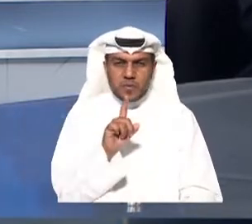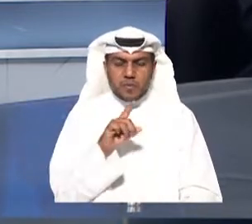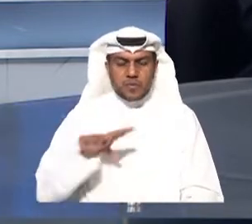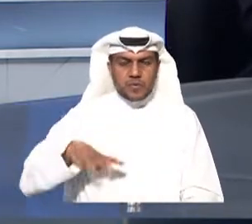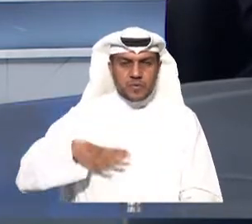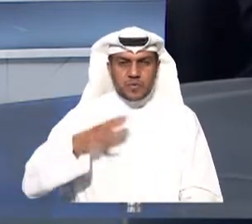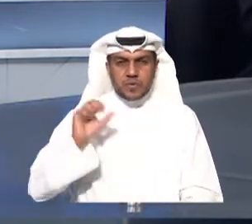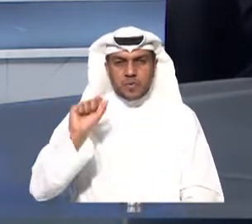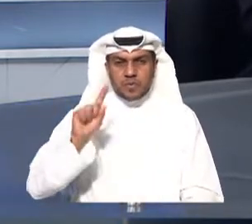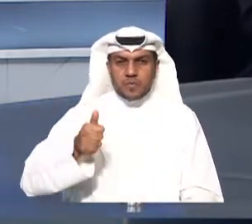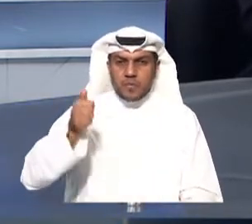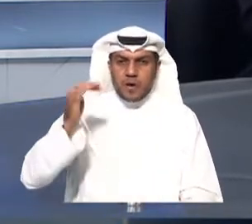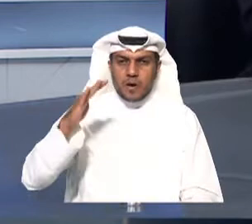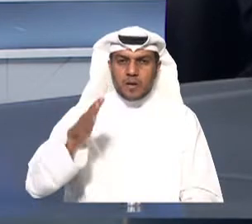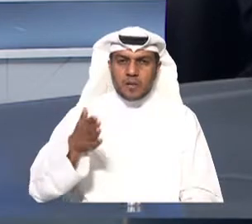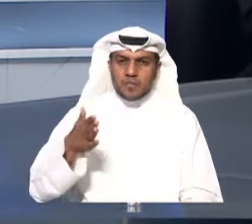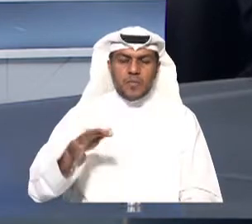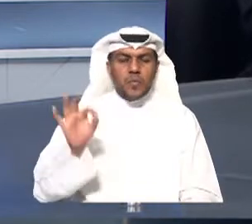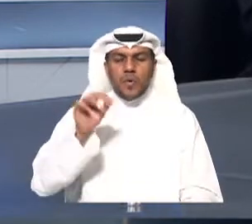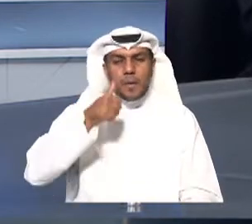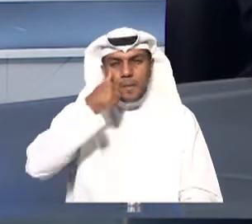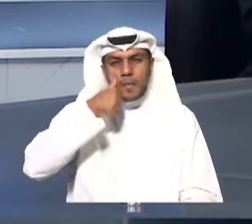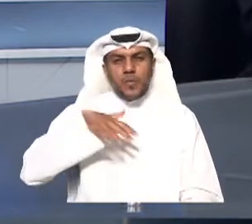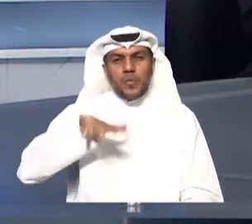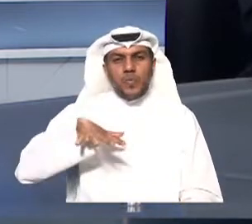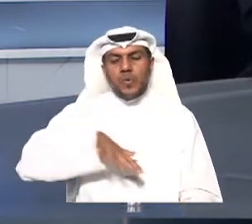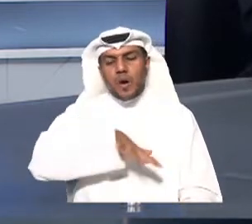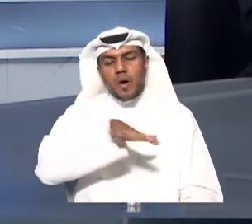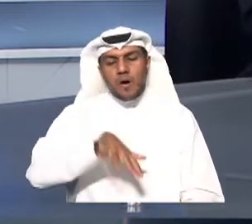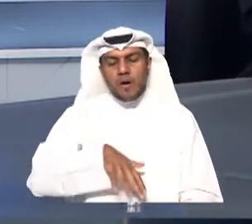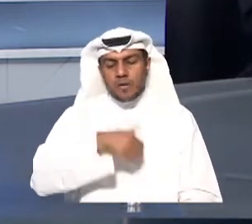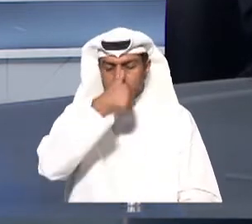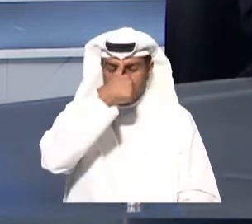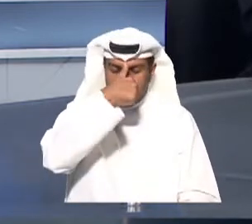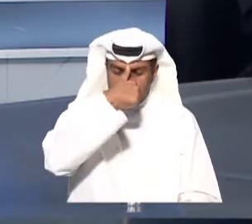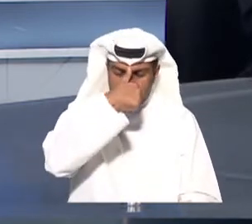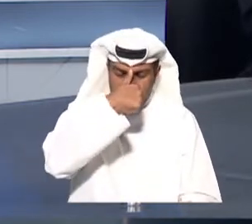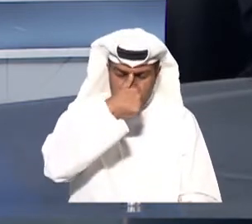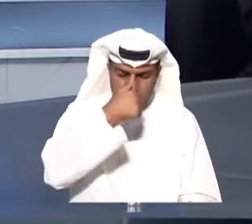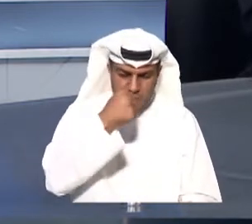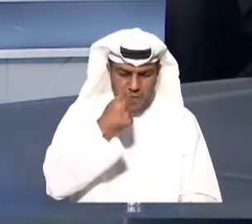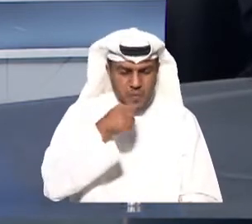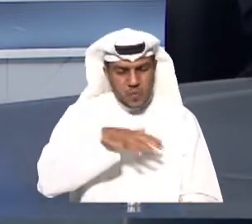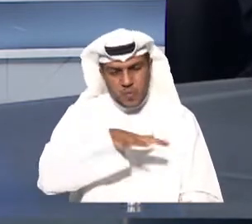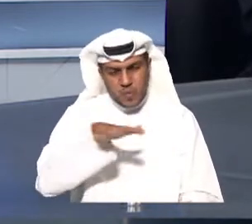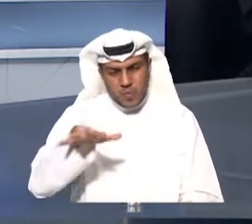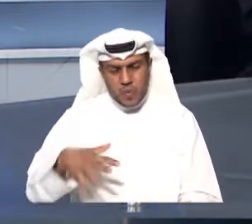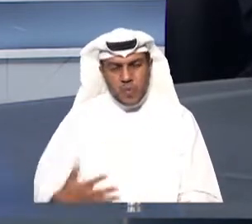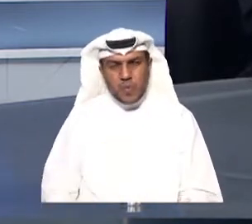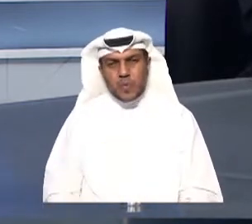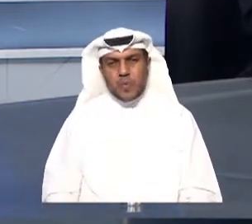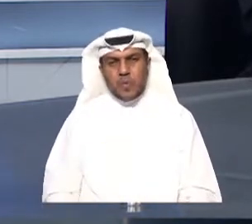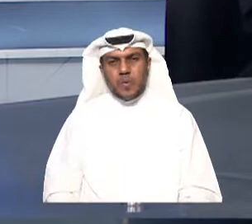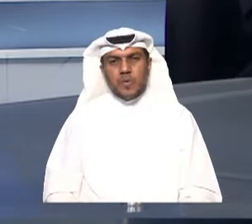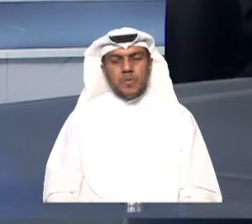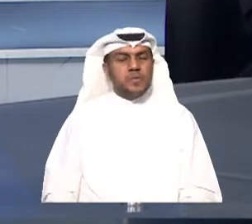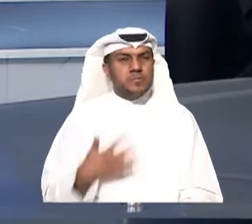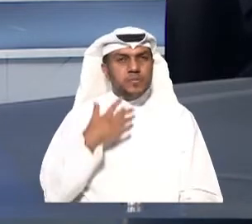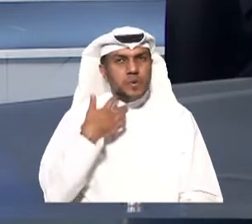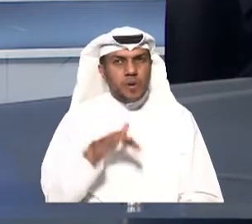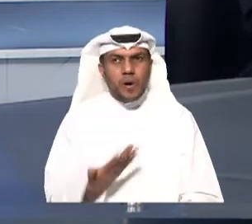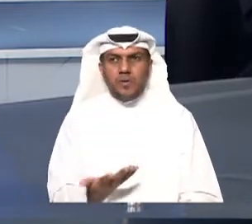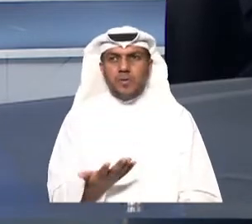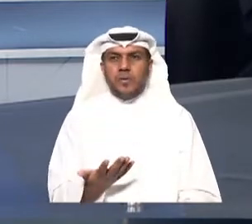الشارع السوداني أبدى تأثره برحيل قائد العمل الإنساني ونعى الأمير الراحل معتبرا أن وفاته تعد خسارة